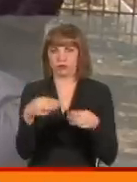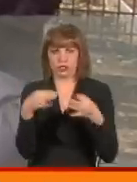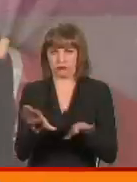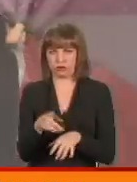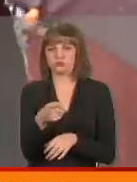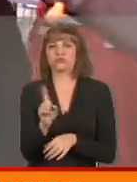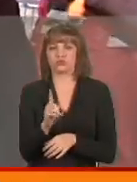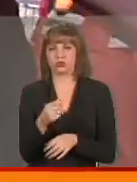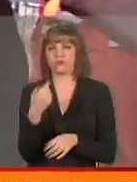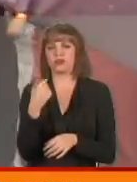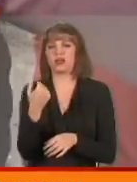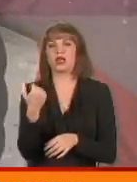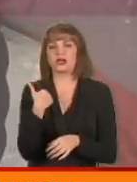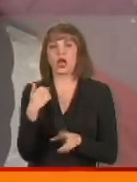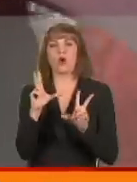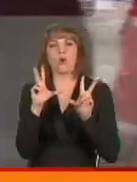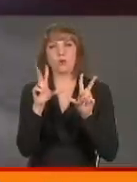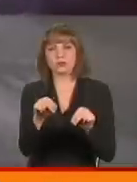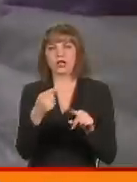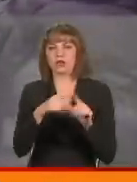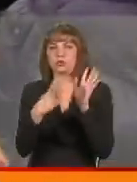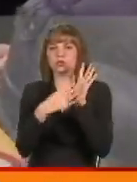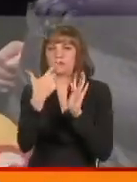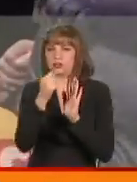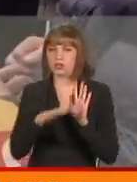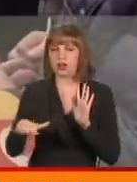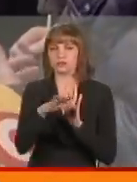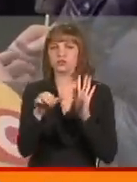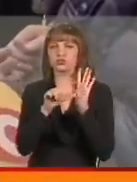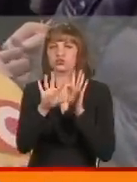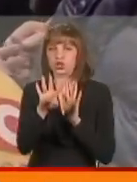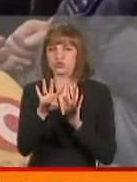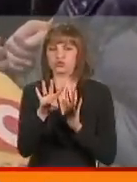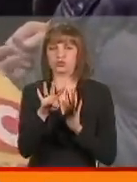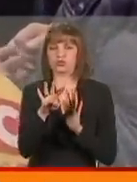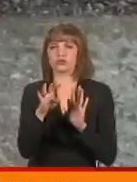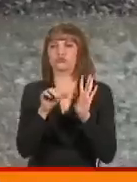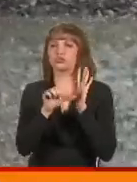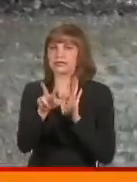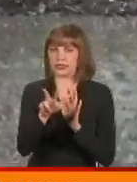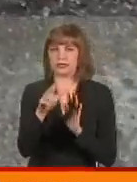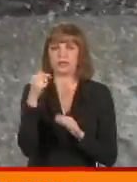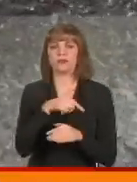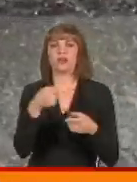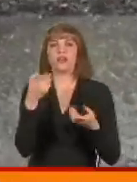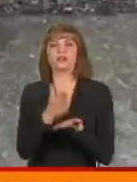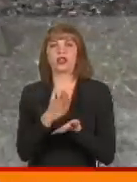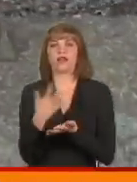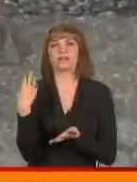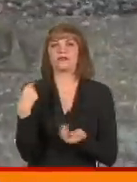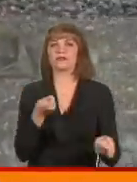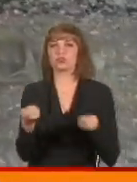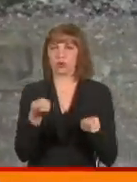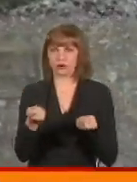Ви що? 9 гектарів. Я обіцяю, а це 9 гектарів. 64. 63. Наявності львівського сміття